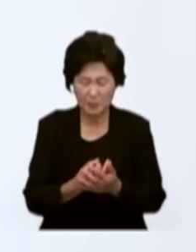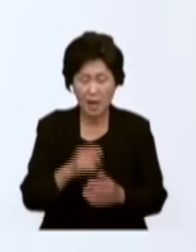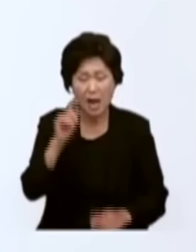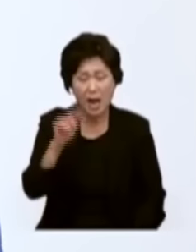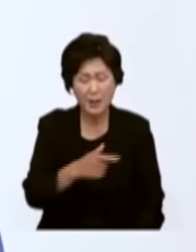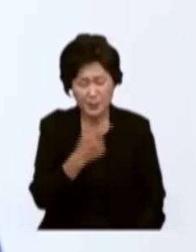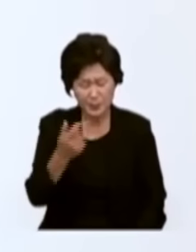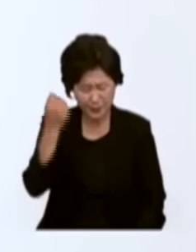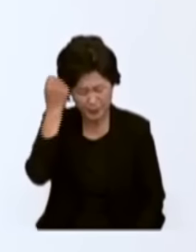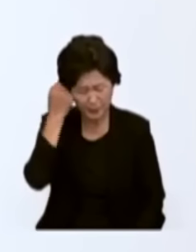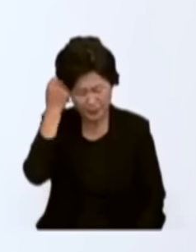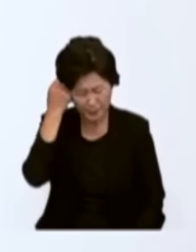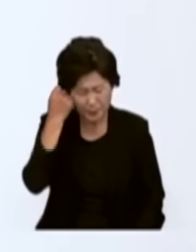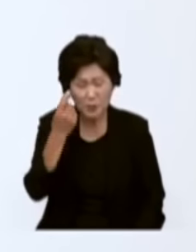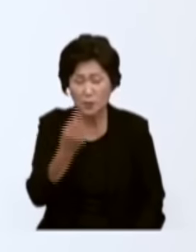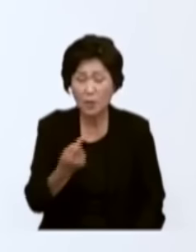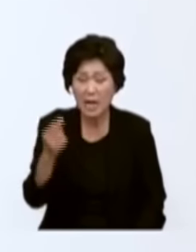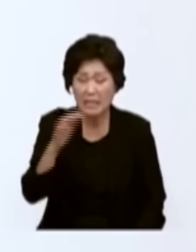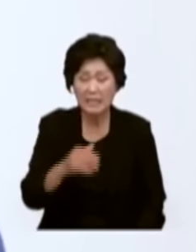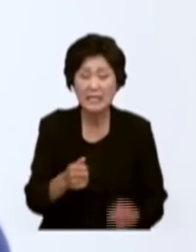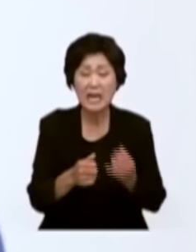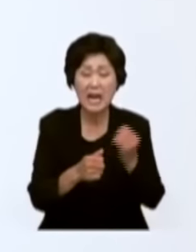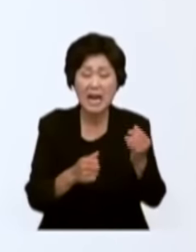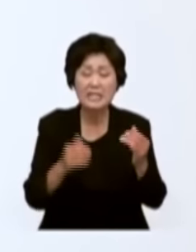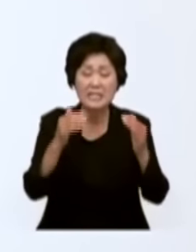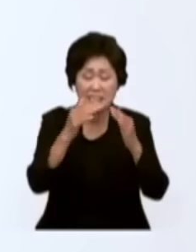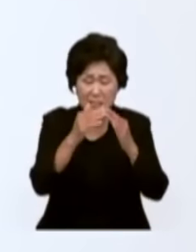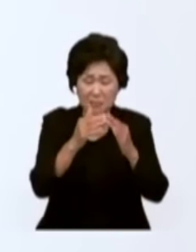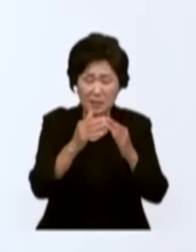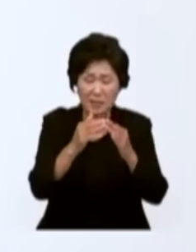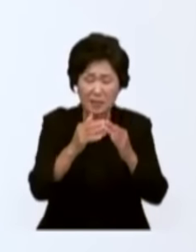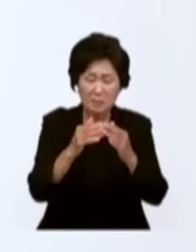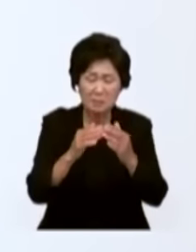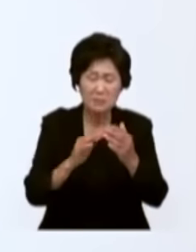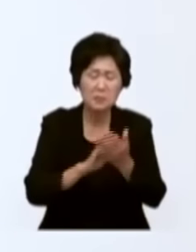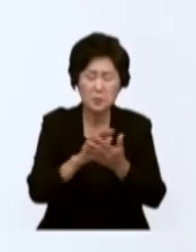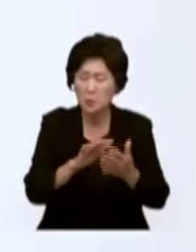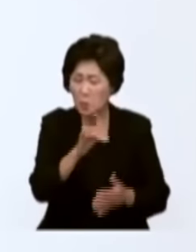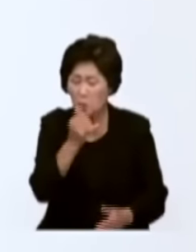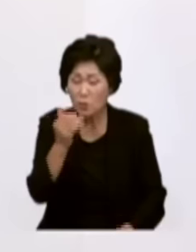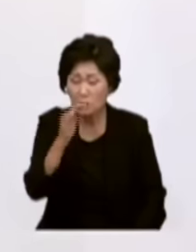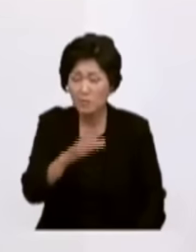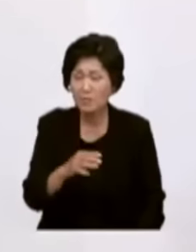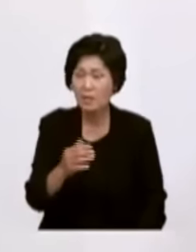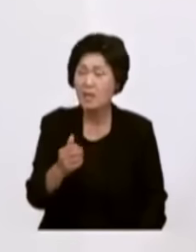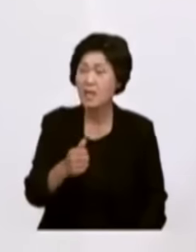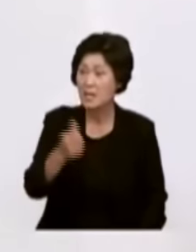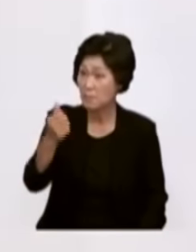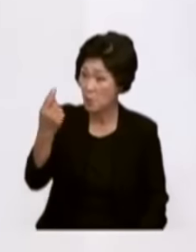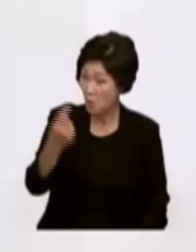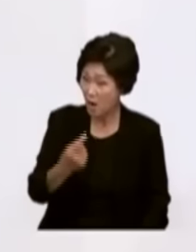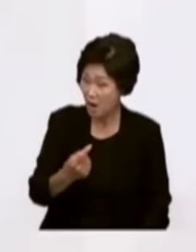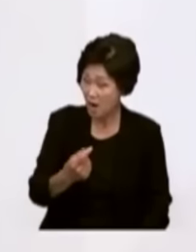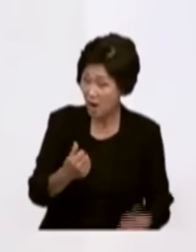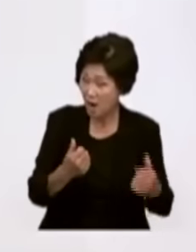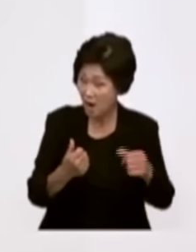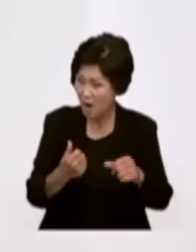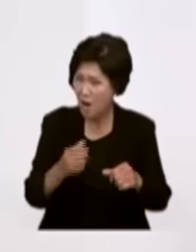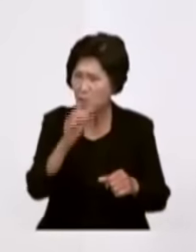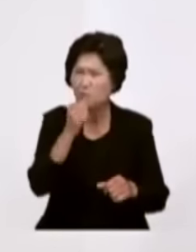오고 아내는 집에서 그냥 뭐 아들도 있고 그런데 남편도 여보 왔어요? 이 얘기가 뭐 힘들어요? 그러면 영구야 네가 먼저 와서 아는